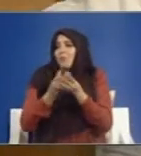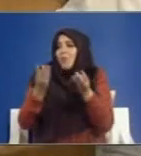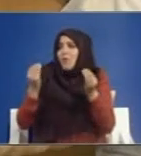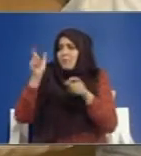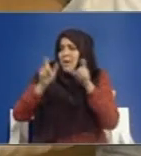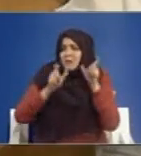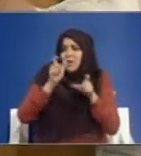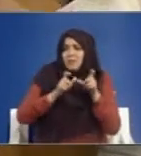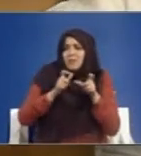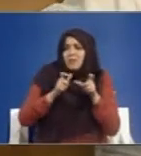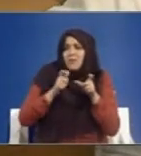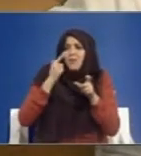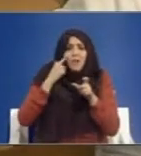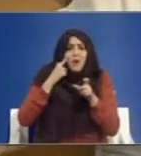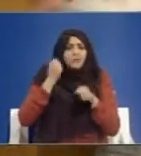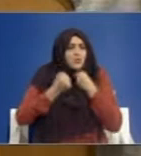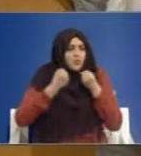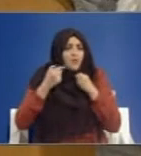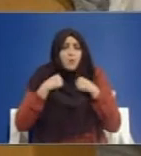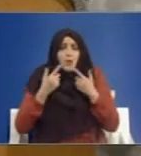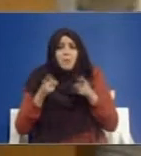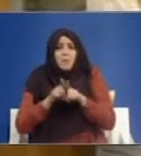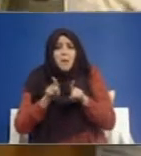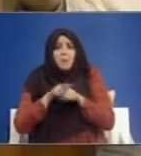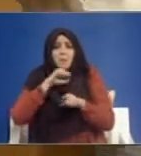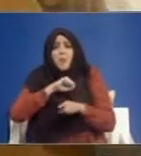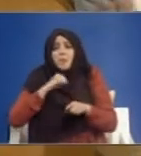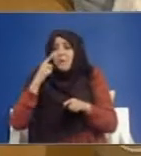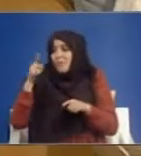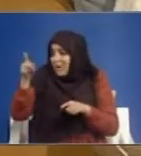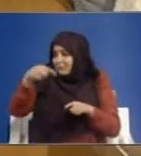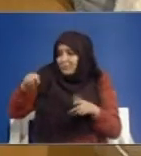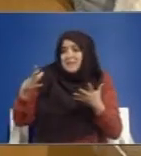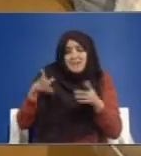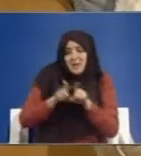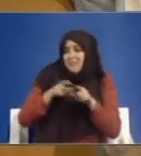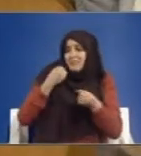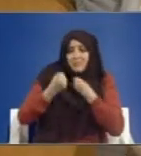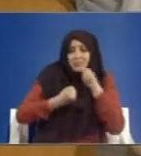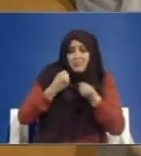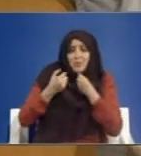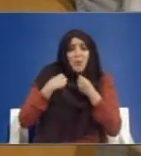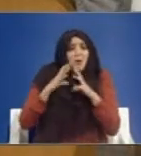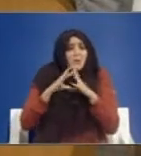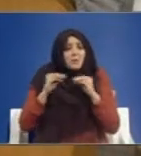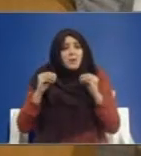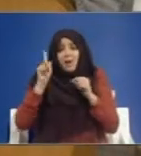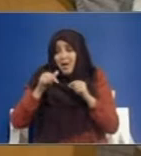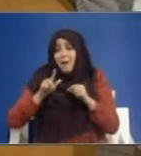على إخوانهم لقتلت نفسي. صح. يعني تتأسى بالناس، مش غير أنت يلي مصابة فيه المصاب